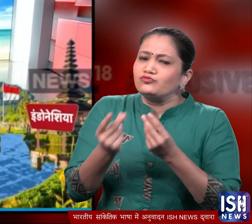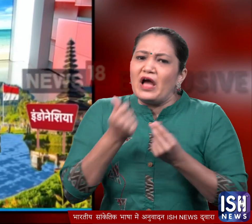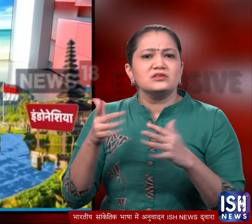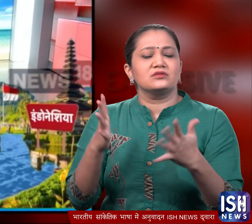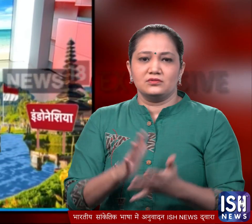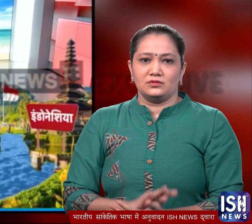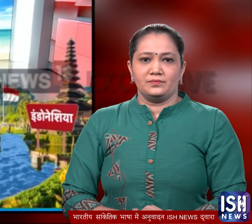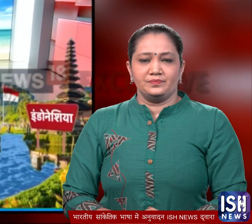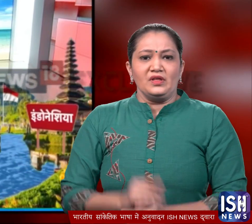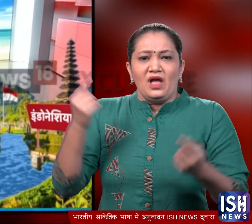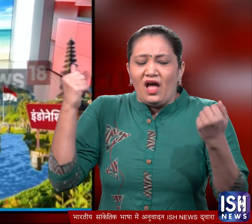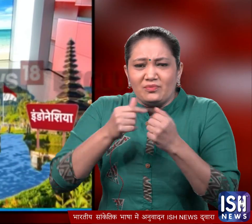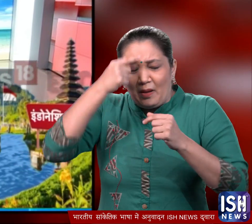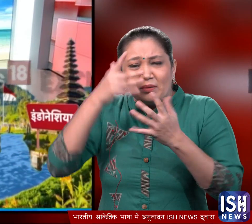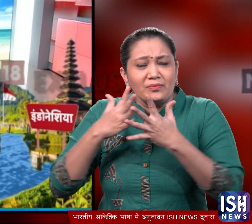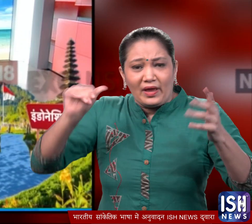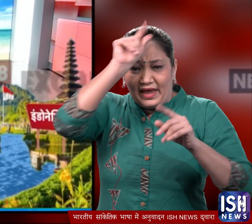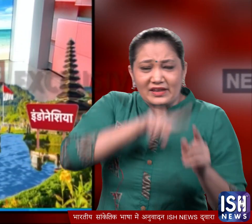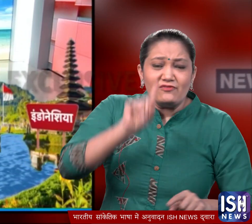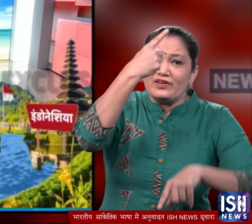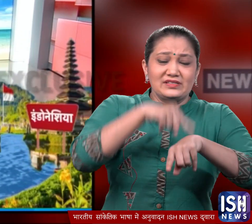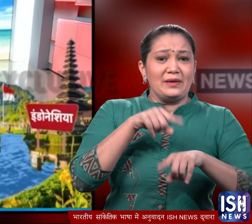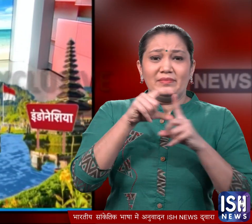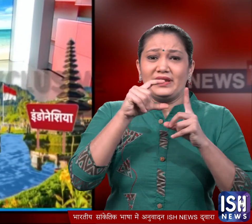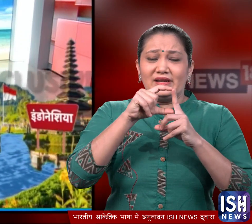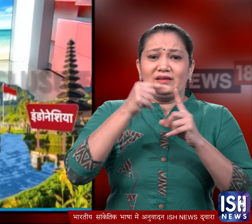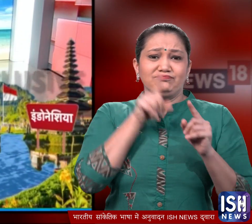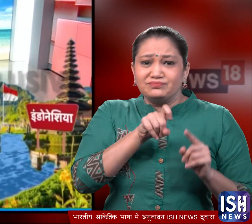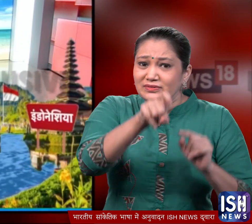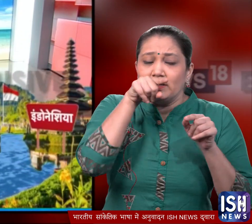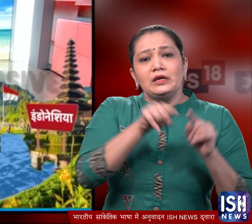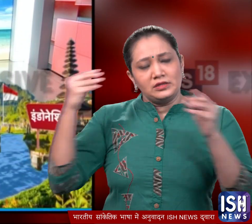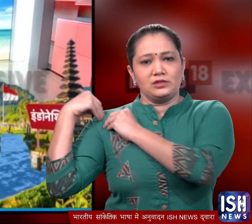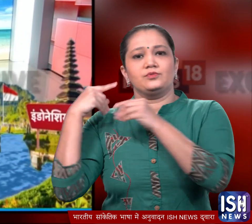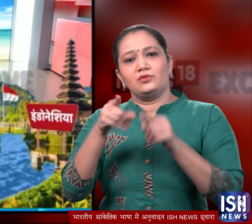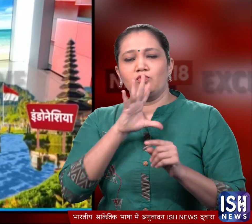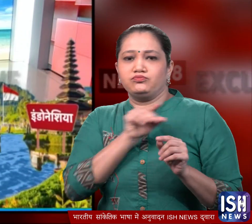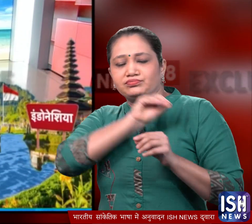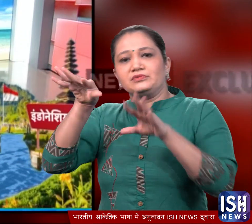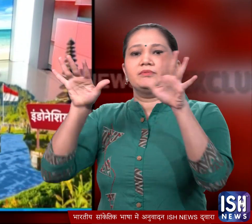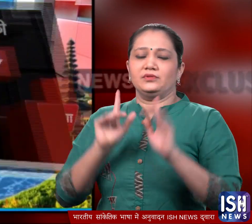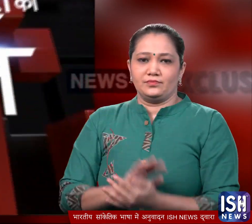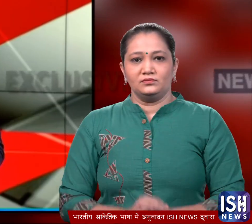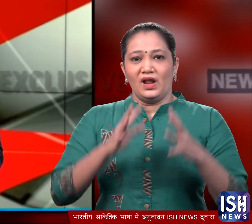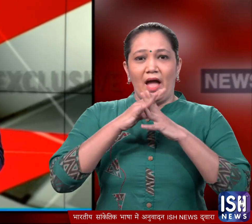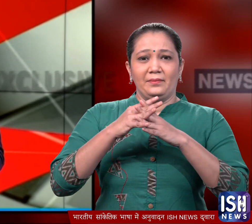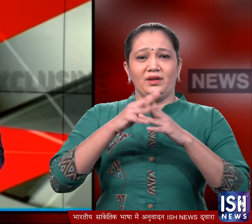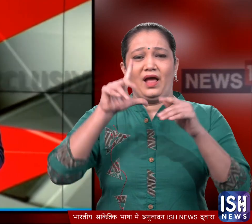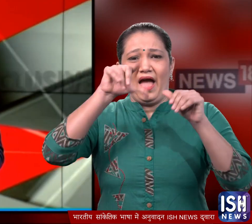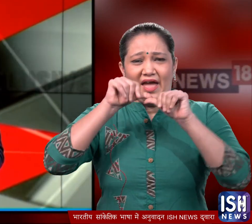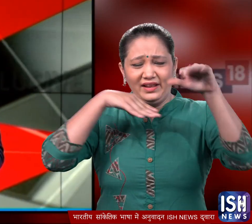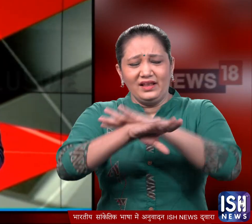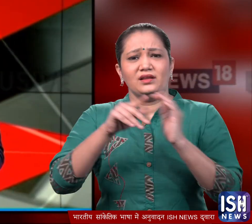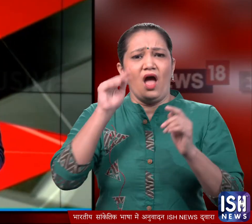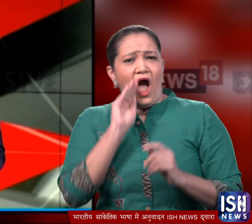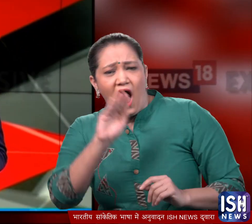जांच तेजी से नहीं हो रही। इस तबाही के लिए भारत में पहली बार मिले कोरोना वायरस के डेल्टा वेरिएंट को जिम्मेदार बताया गया। अमेरिका के लॉस